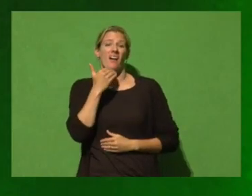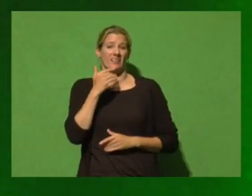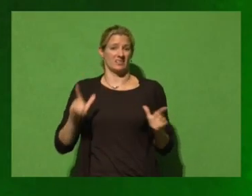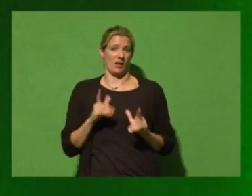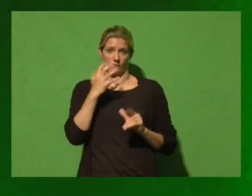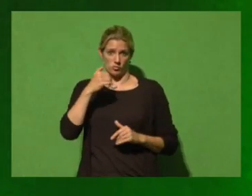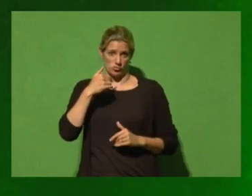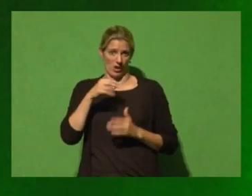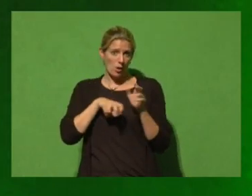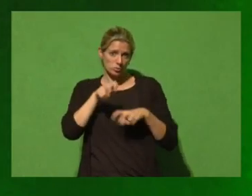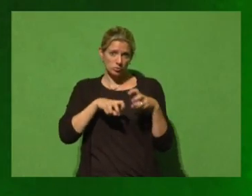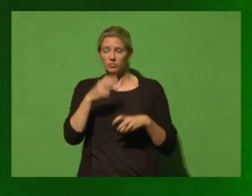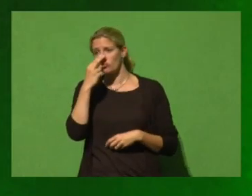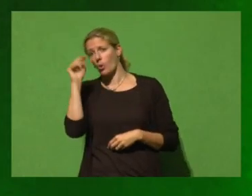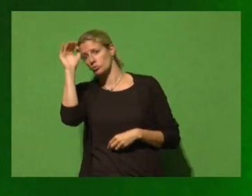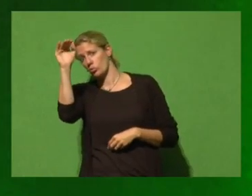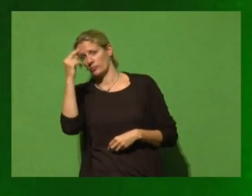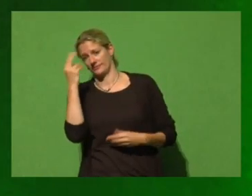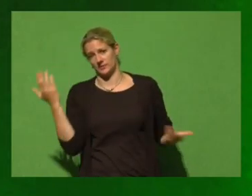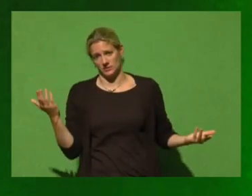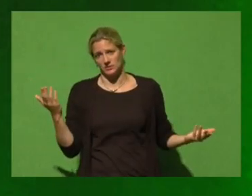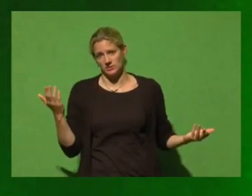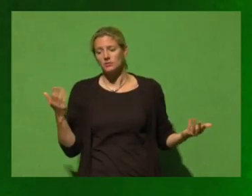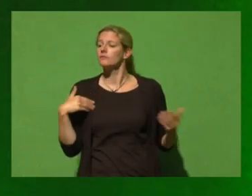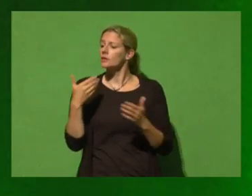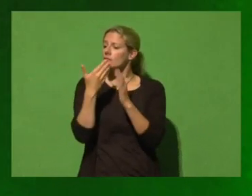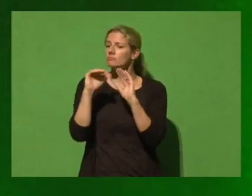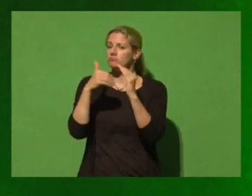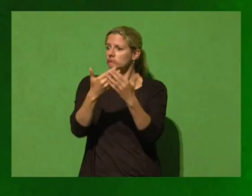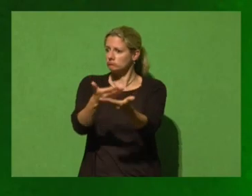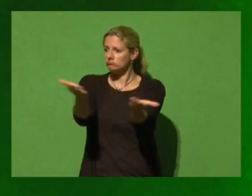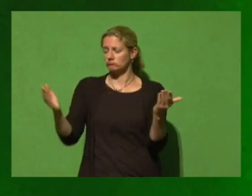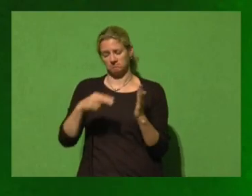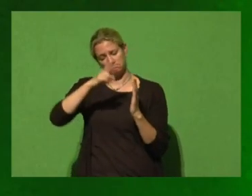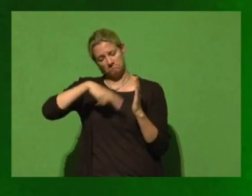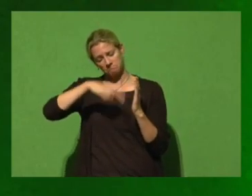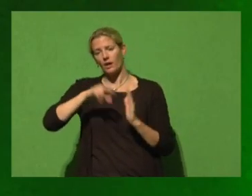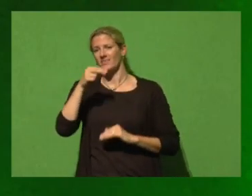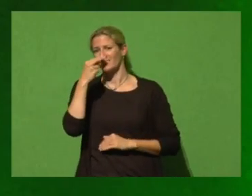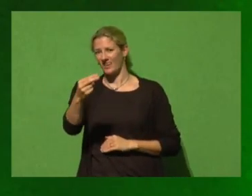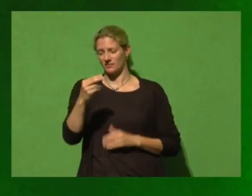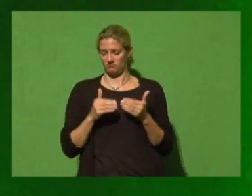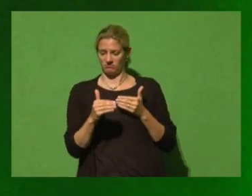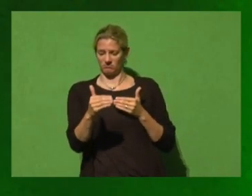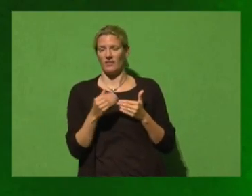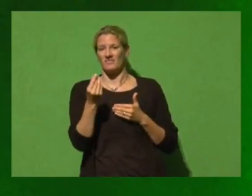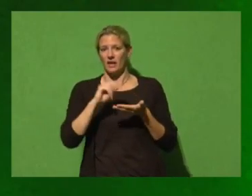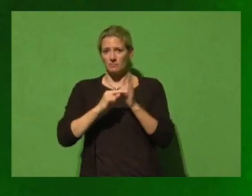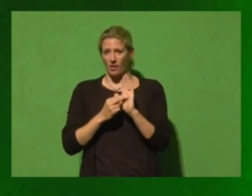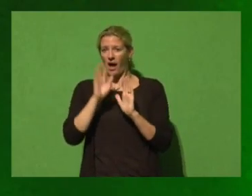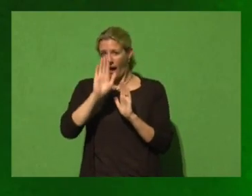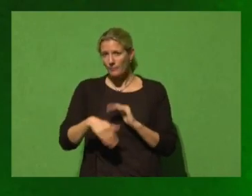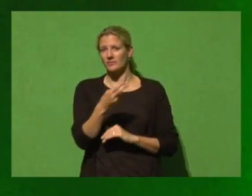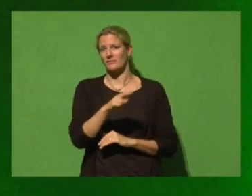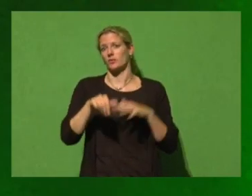in die Zukunft zu werfen. Denn wie ihr in der Vorlage ja auch seht, zeigt die mittelfristige Finanzplanung ab 2016 ein Defizit auf.